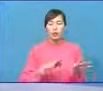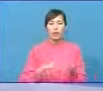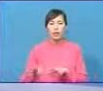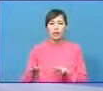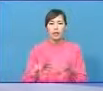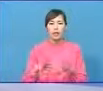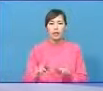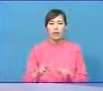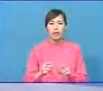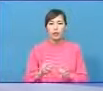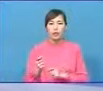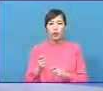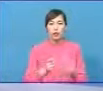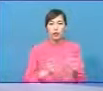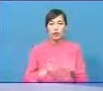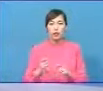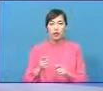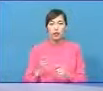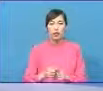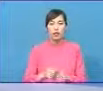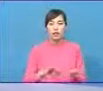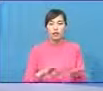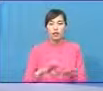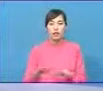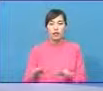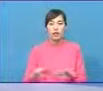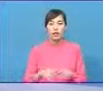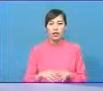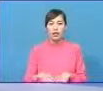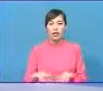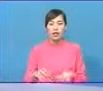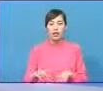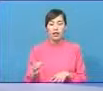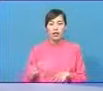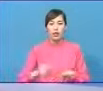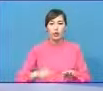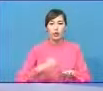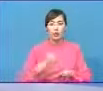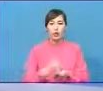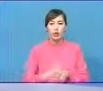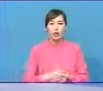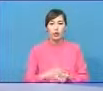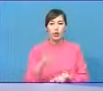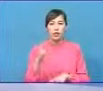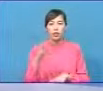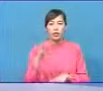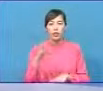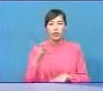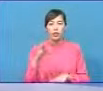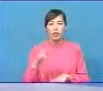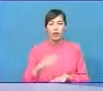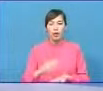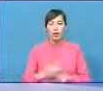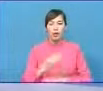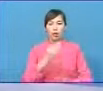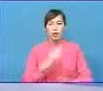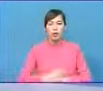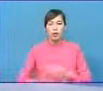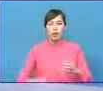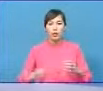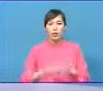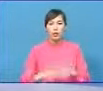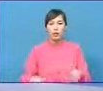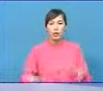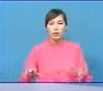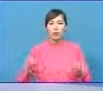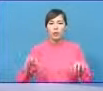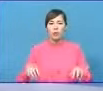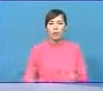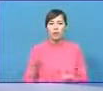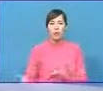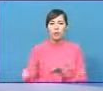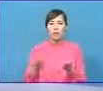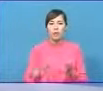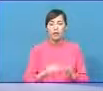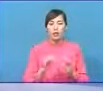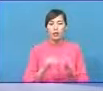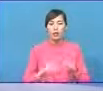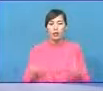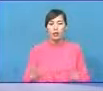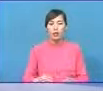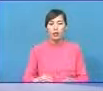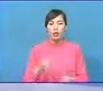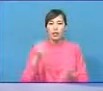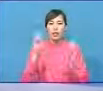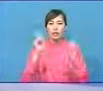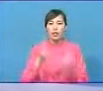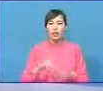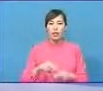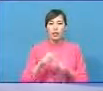іс-шара ұйымдастырылды. Шараға аудан басшылары мен аудан имамы және мүгедектер қоғамының төрағасы келіп, жас бүлдіршіндерге арнайы сыйлықтар